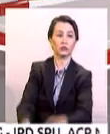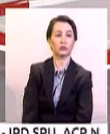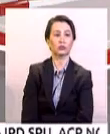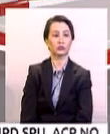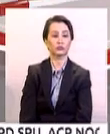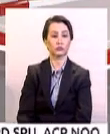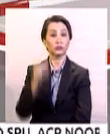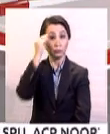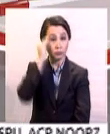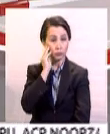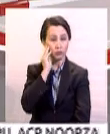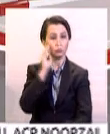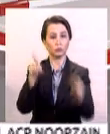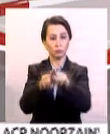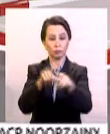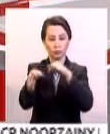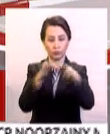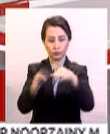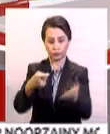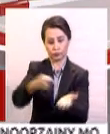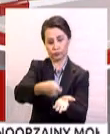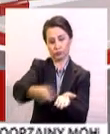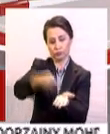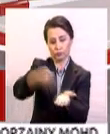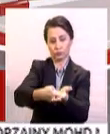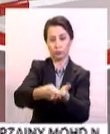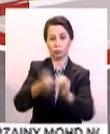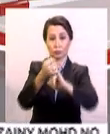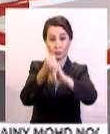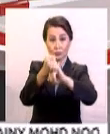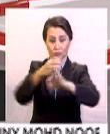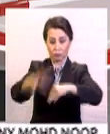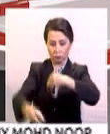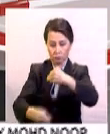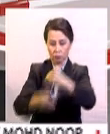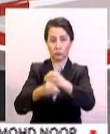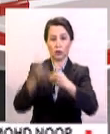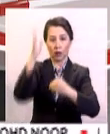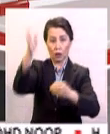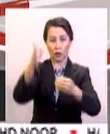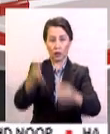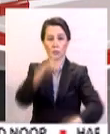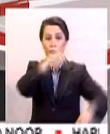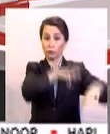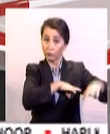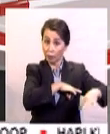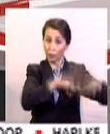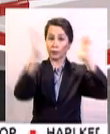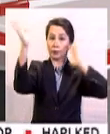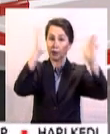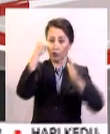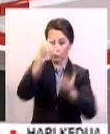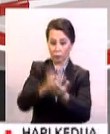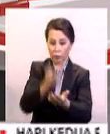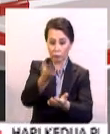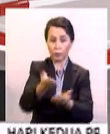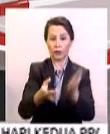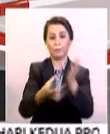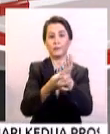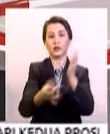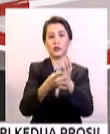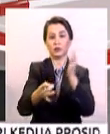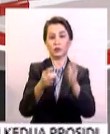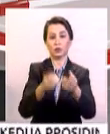Baik, Tun Dr. Mahathir turut menjelaskan pemeteraian perjanjian tambahan ECRL itu akan dimanfaatkan negara untuk pembelian minyak sawit